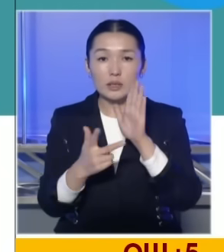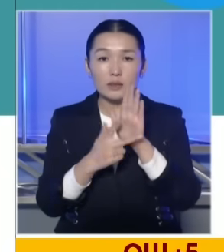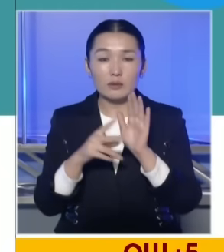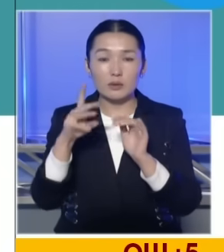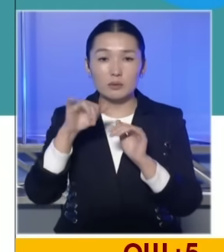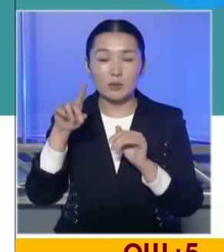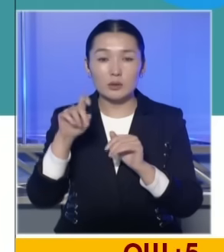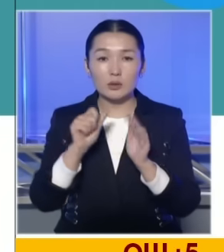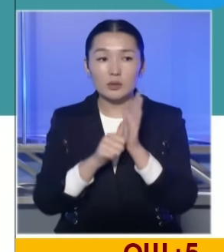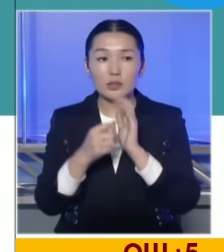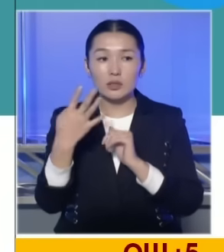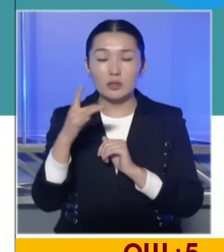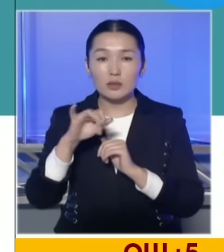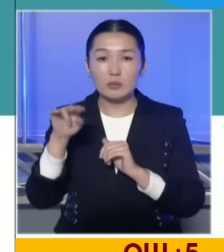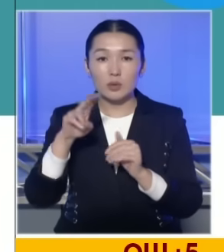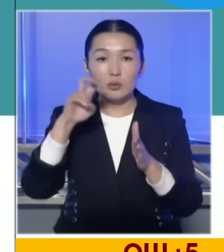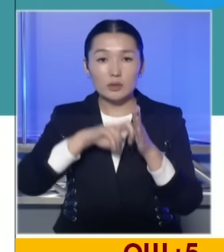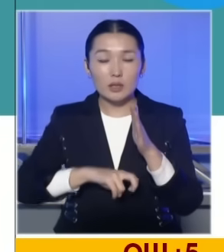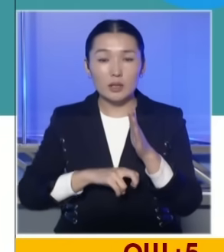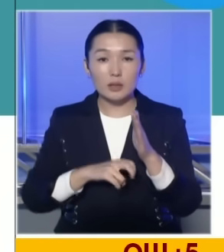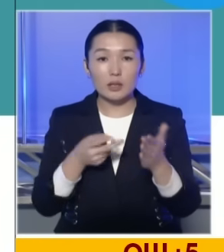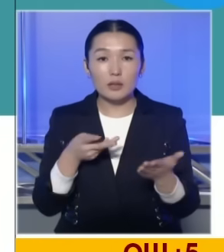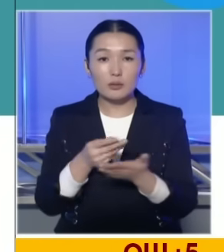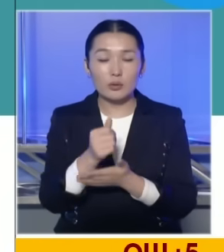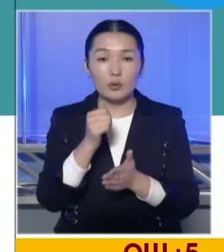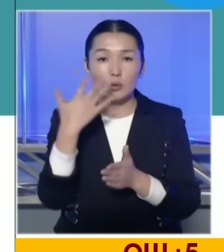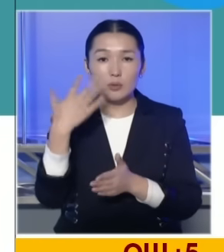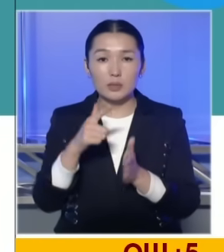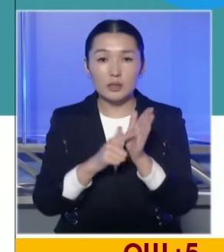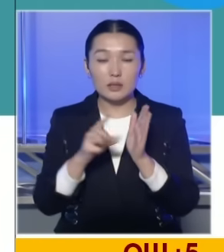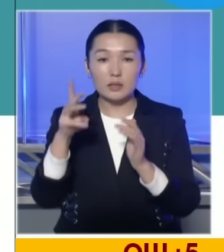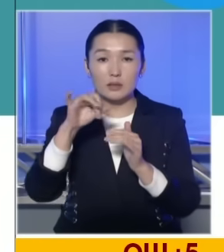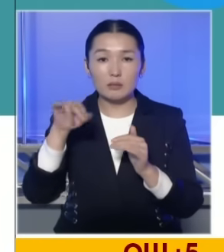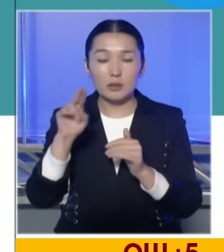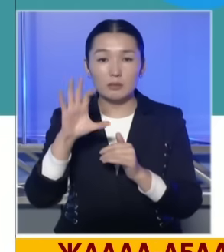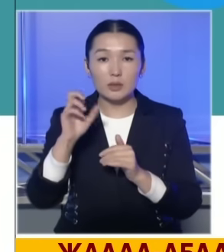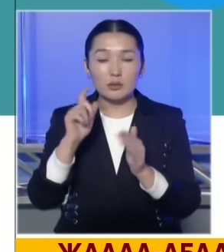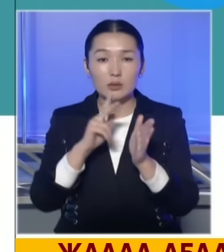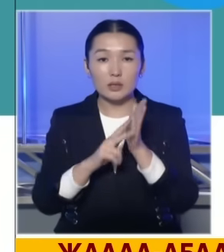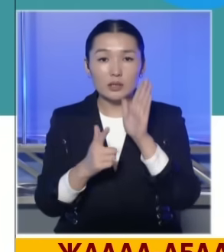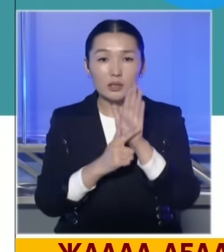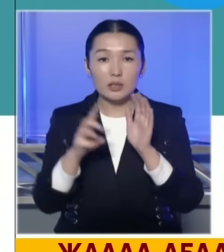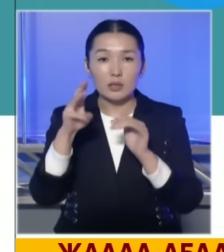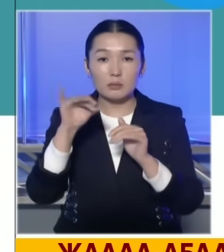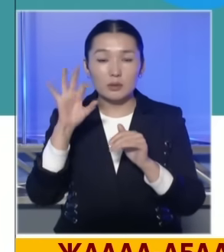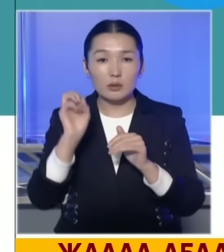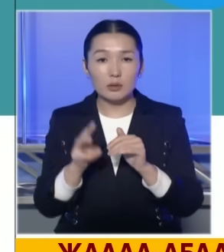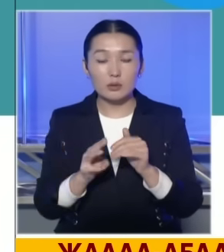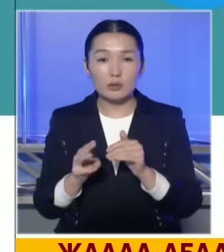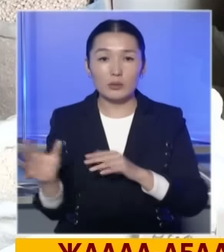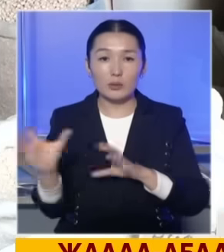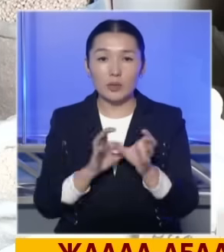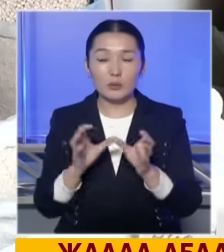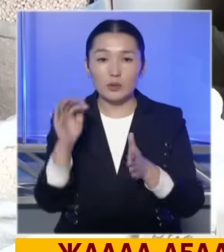164 миллион сом салыктарга жана төлөмдөргө 57 миллиард 580 миллион 700 миң сом камсыздандыруу төгүмдөрүнө туура